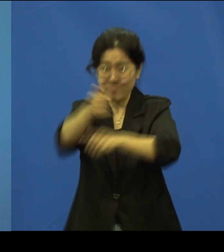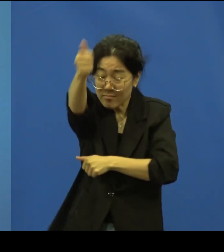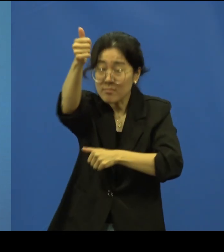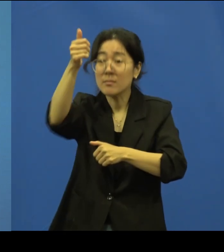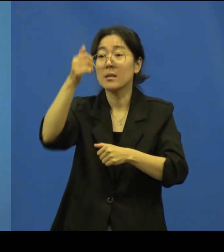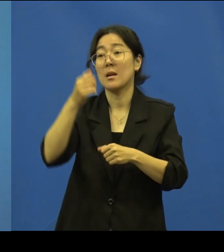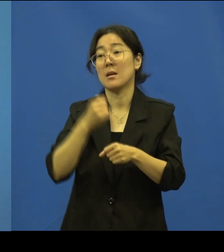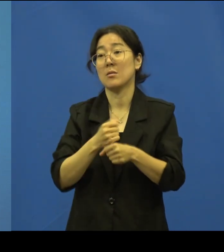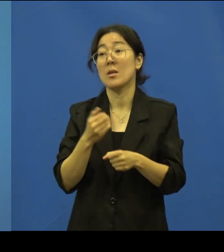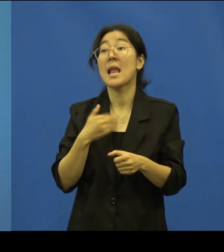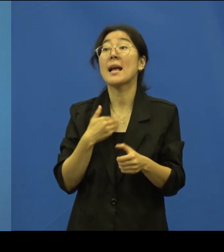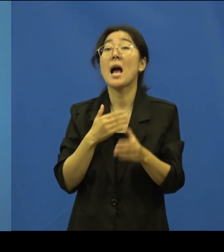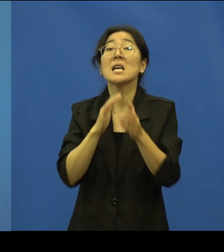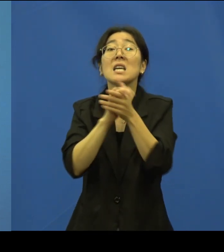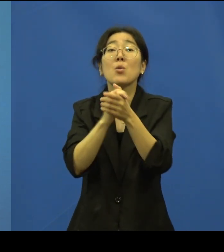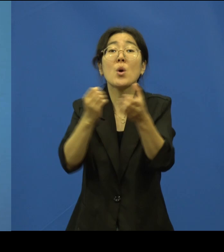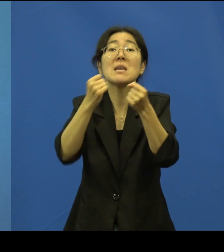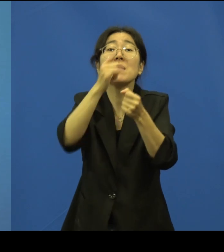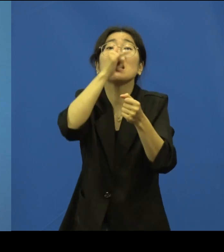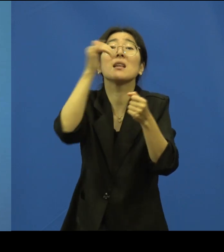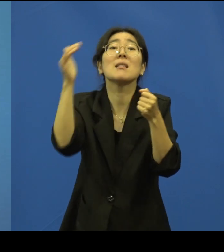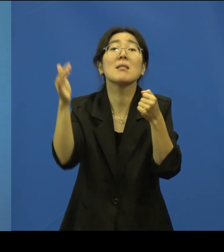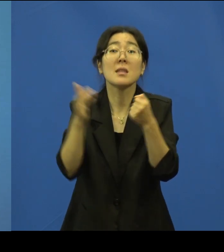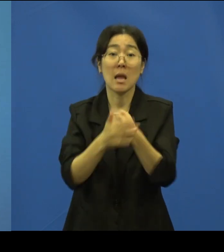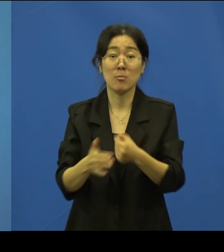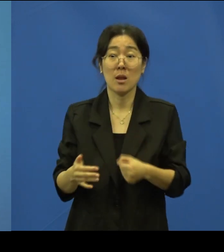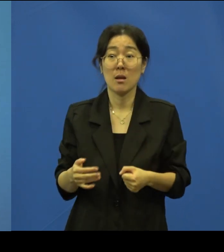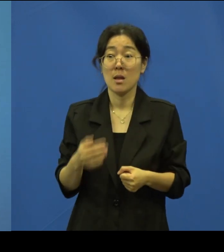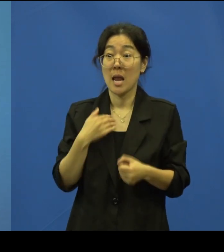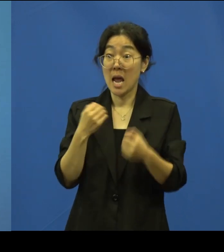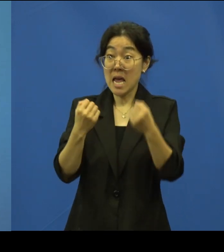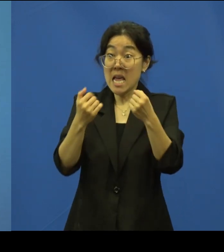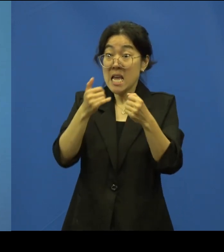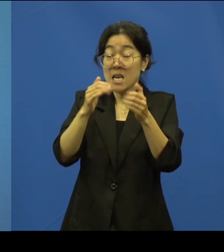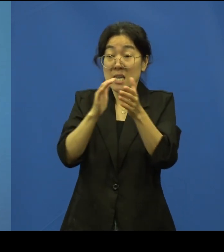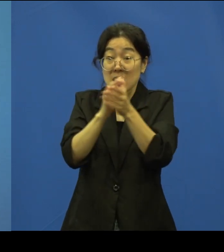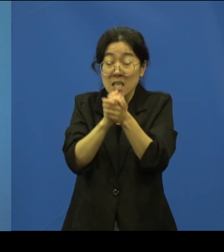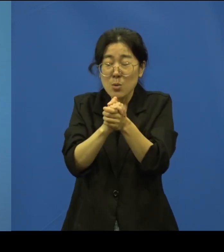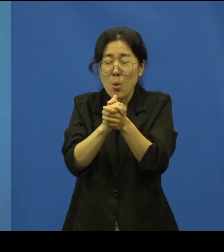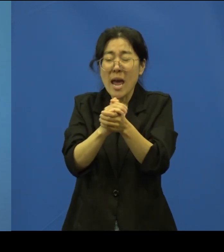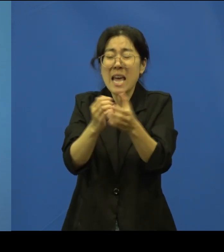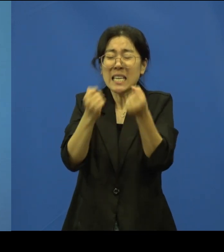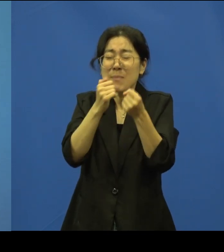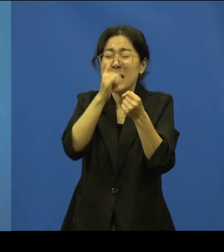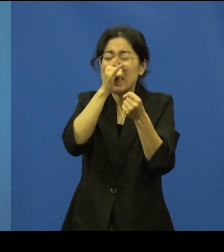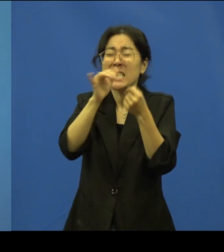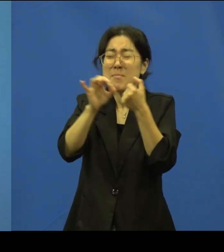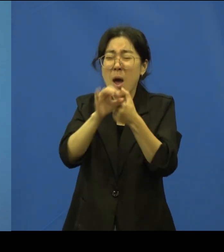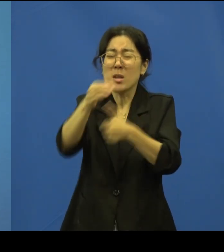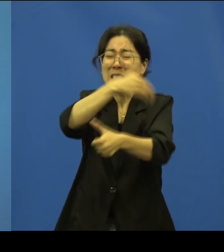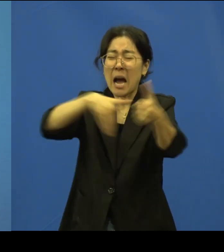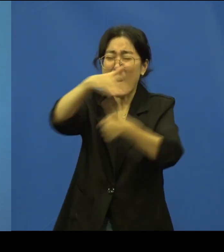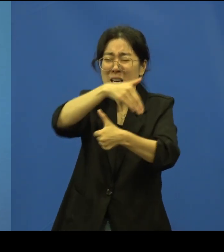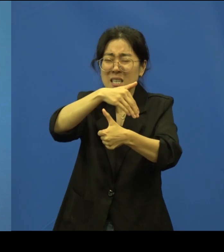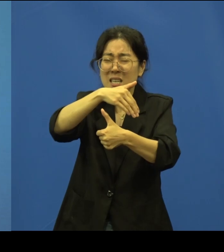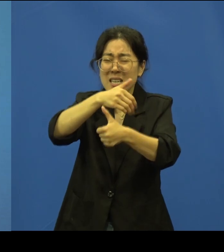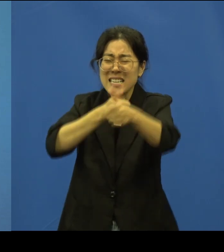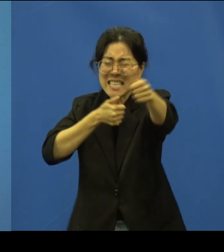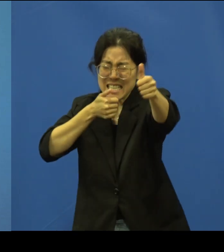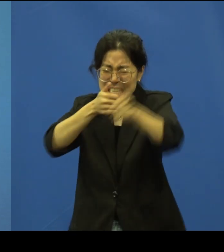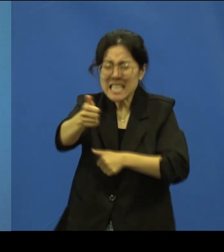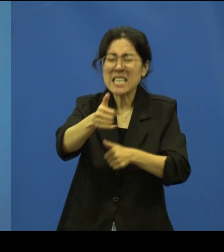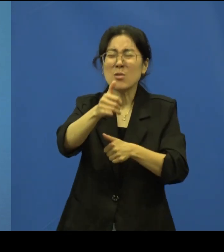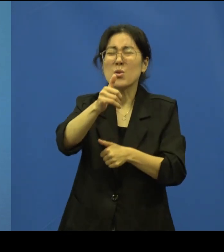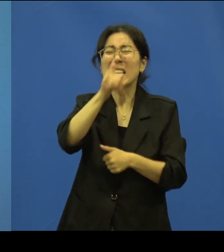기도의 힘을 알기 때문에 어떻게 기도가 어디까지 나가는 거냐, 그 상황을 두려워하지 않고 그 상황을 이길 수